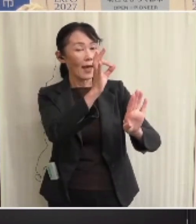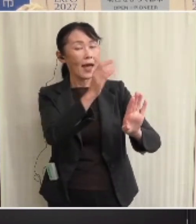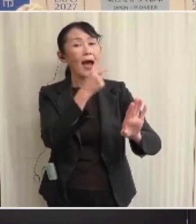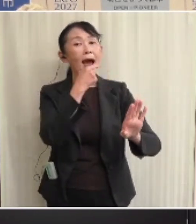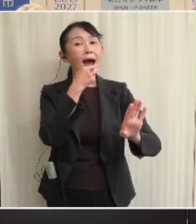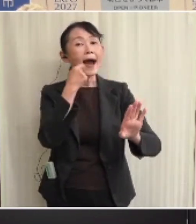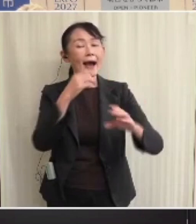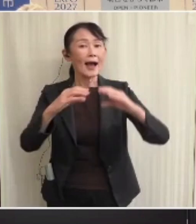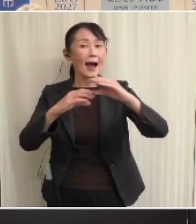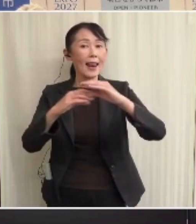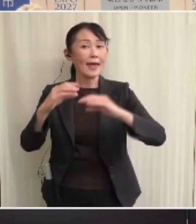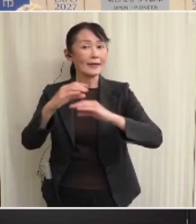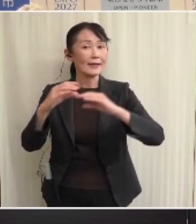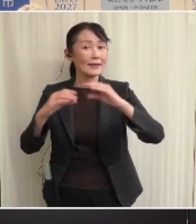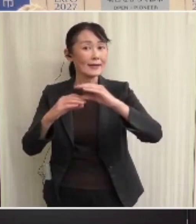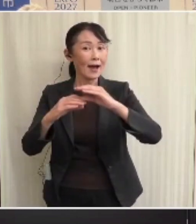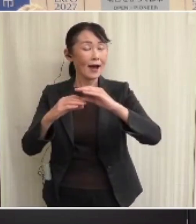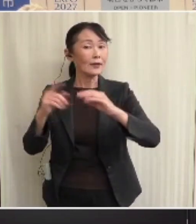レンガとか、